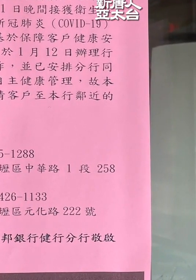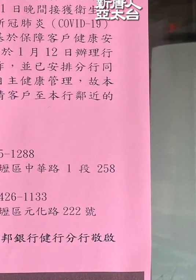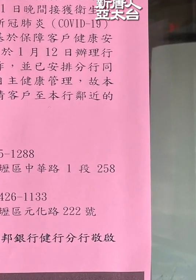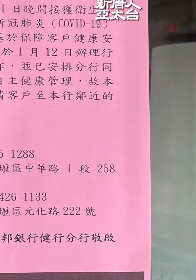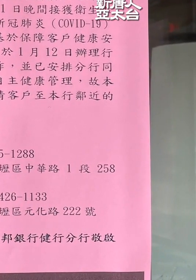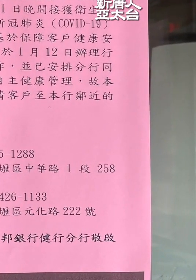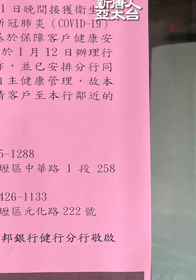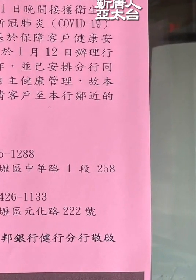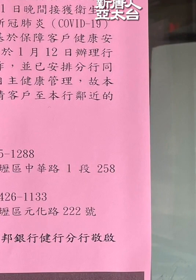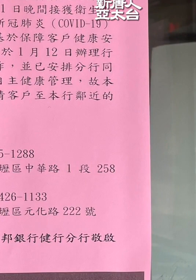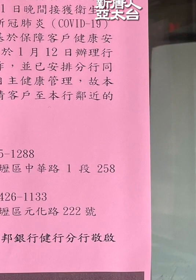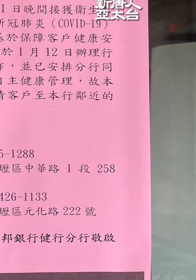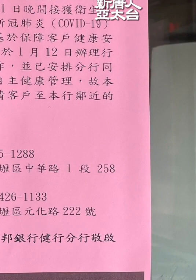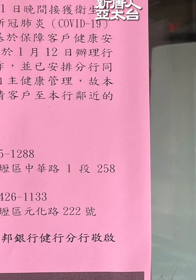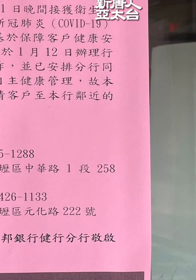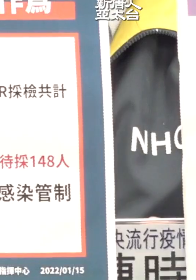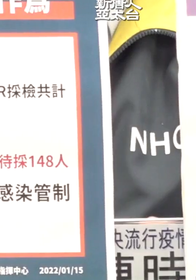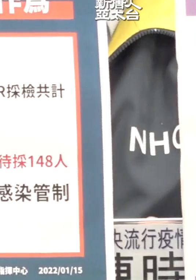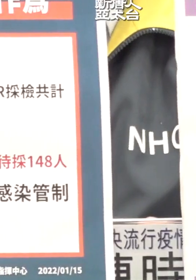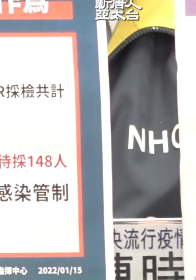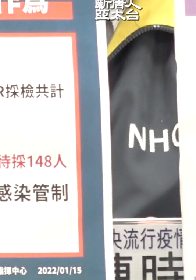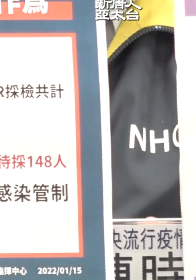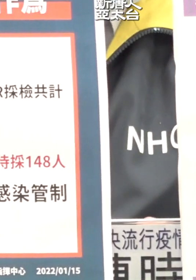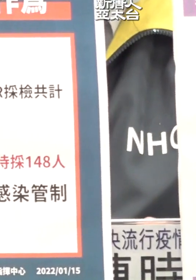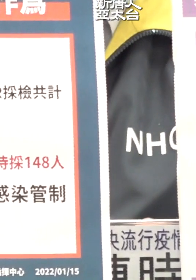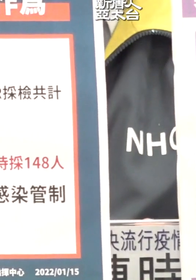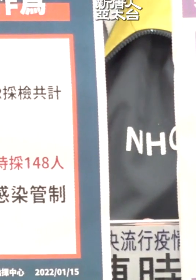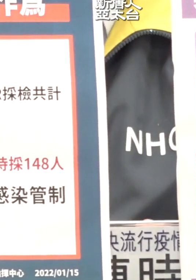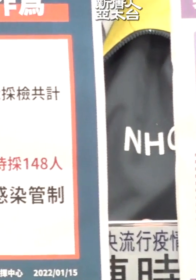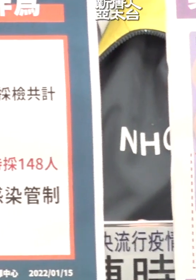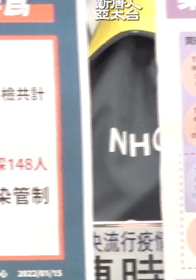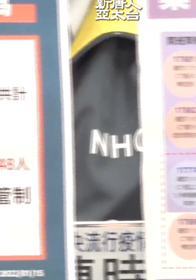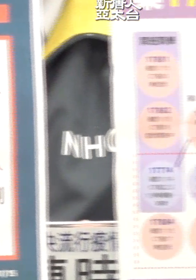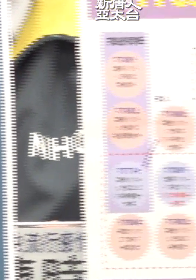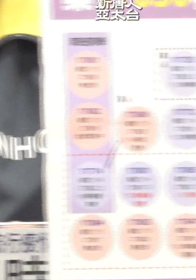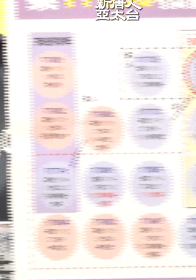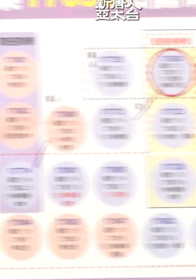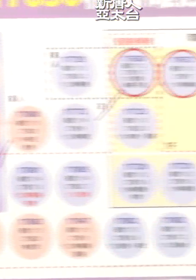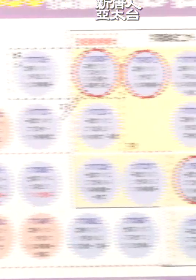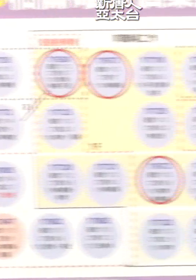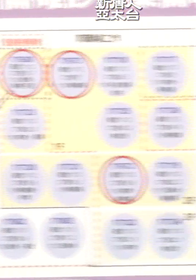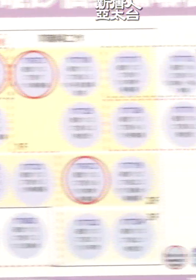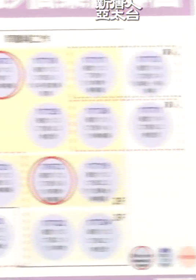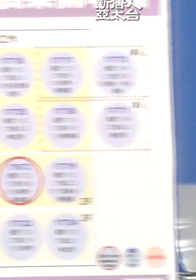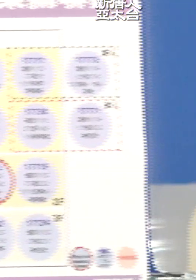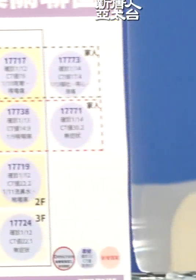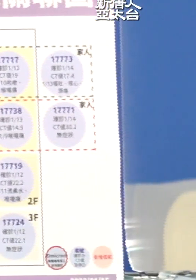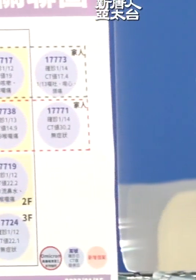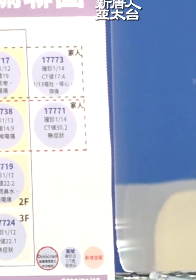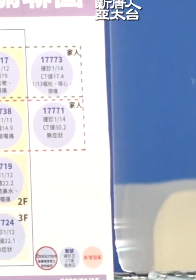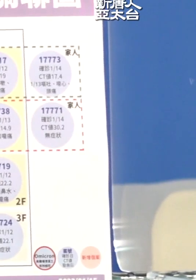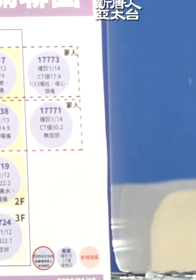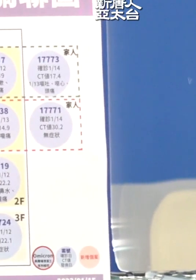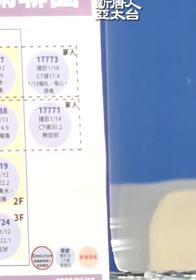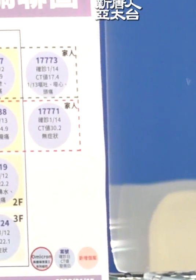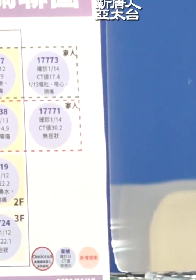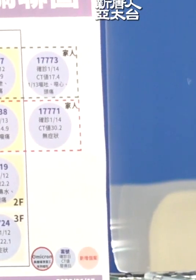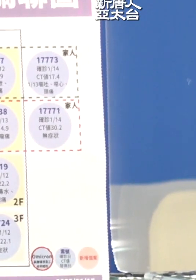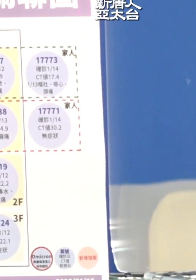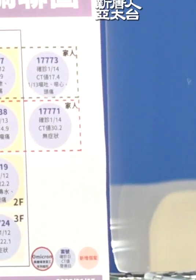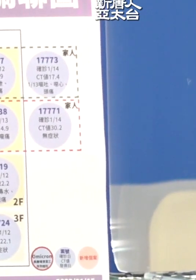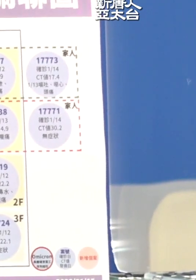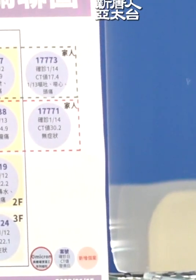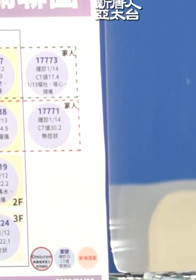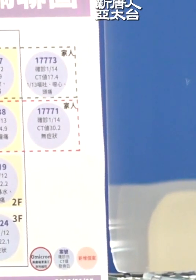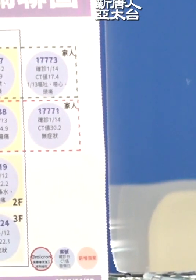是日前确诊居服员的接触者，居服员是被桃机手推车员工传染。指挥中心表示，从病毒序列来看，